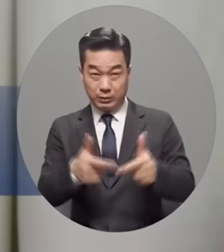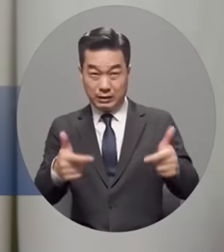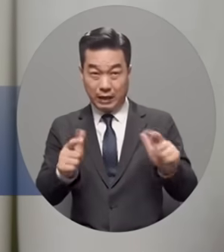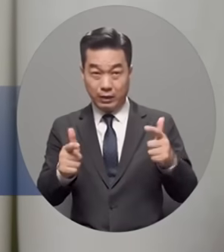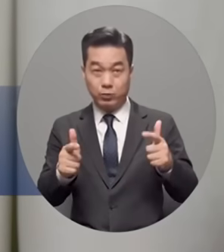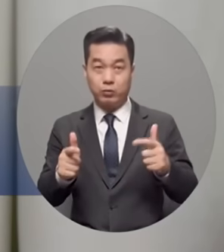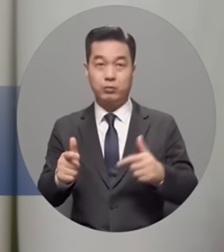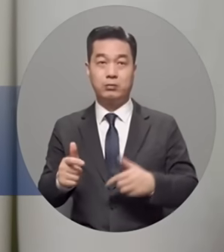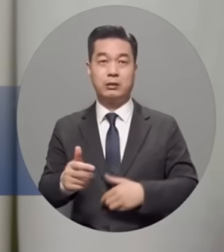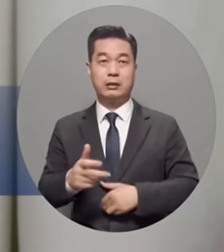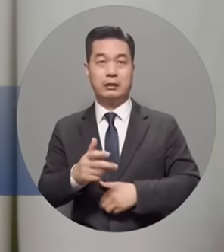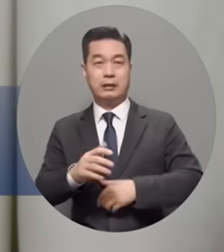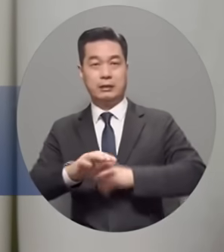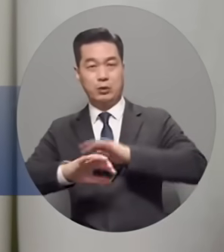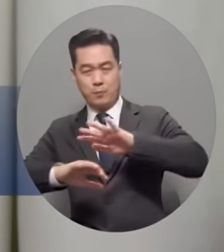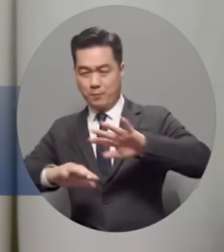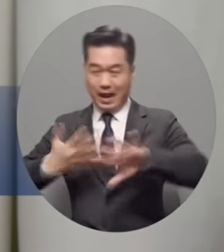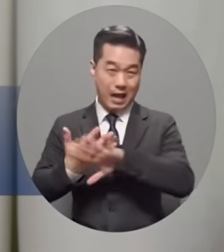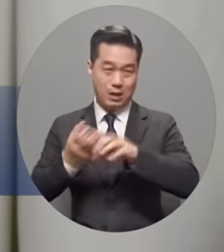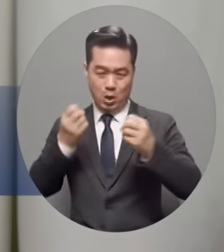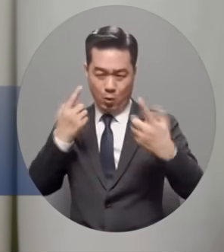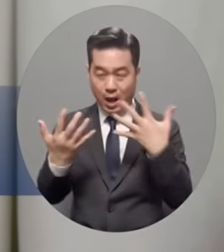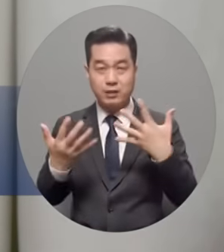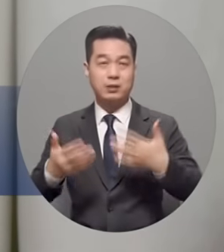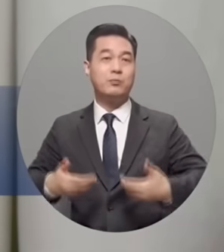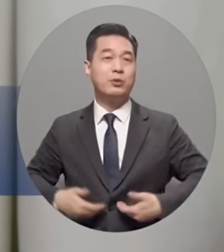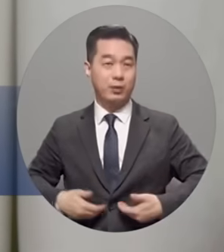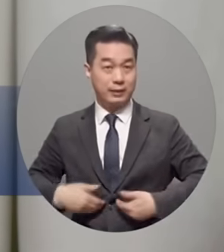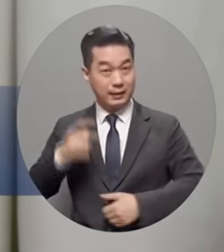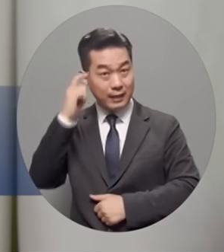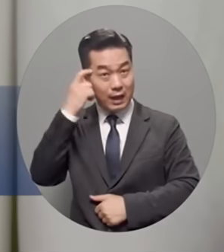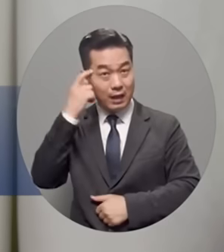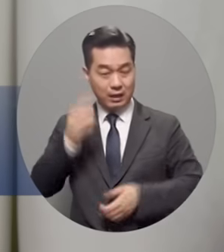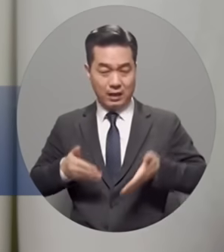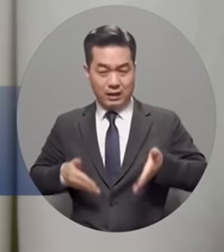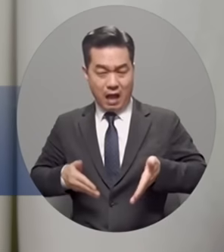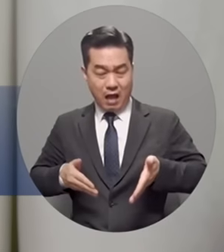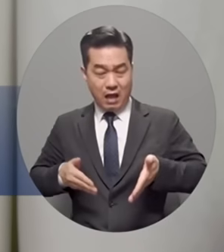한번 대반전을 좀 일으켜야 되는 게 아닌가. 나려고 했던 사람도